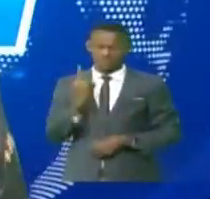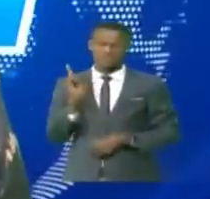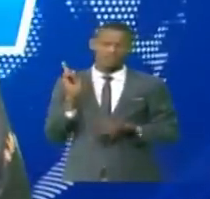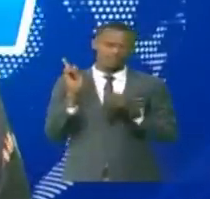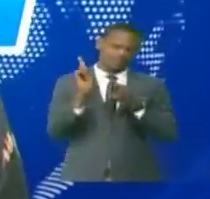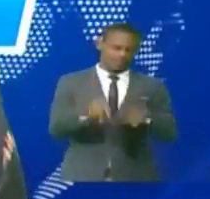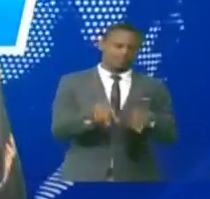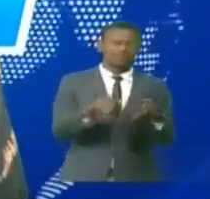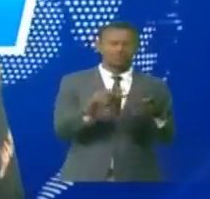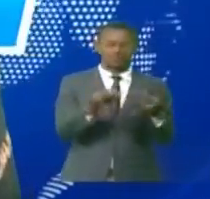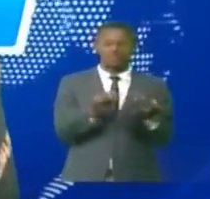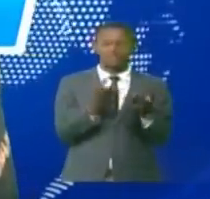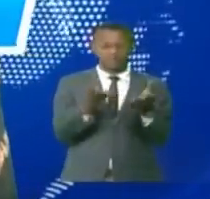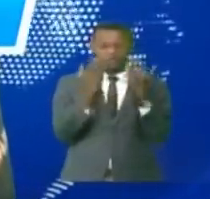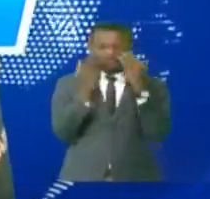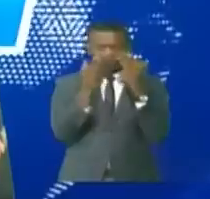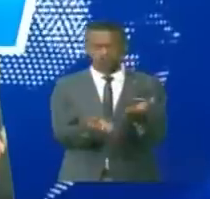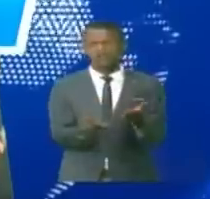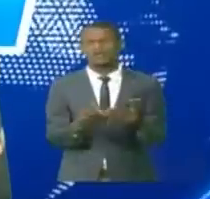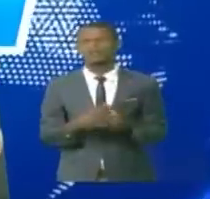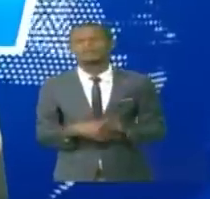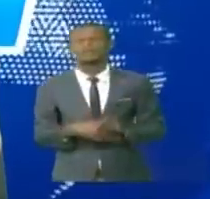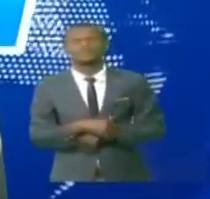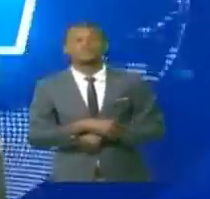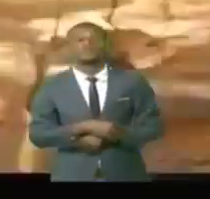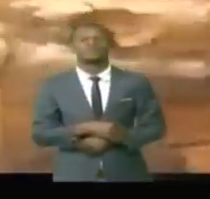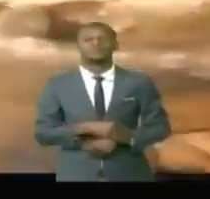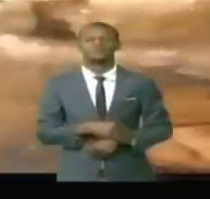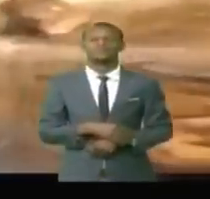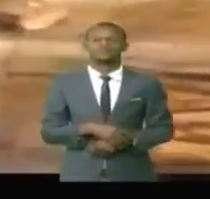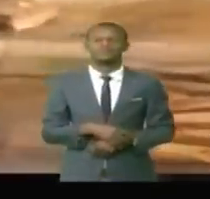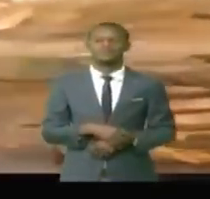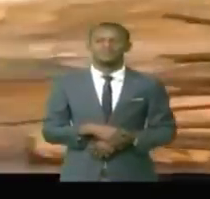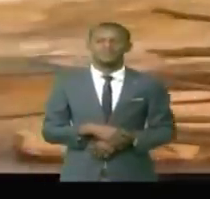de construction. Pascal Chicho, Keren Kankolongo.